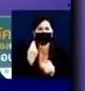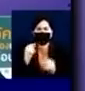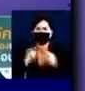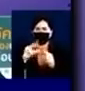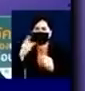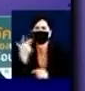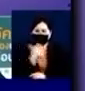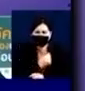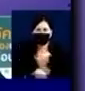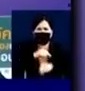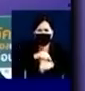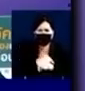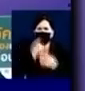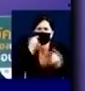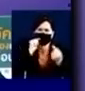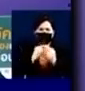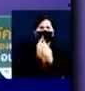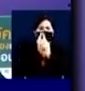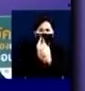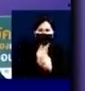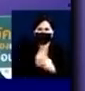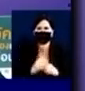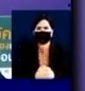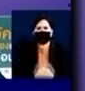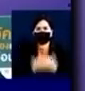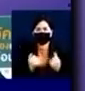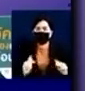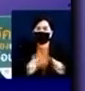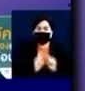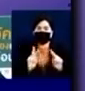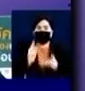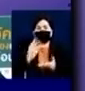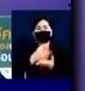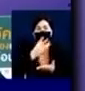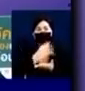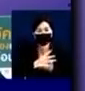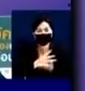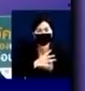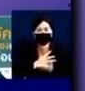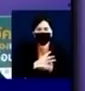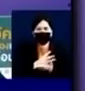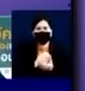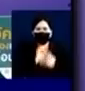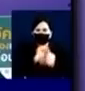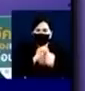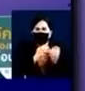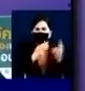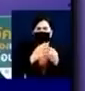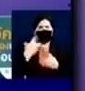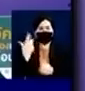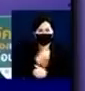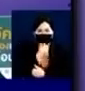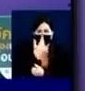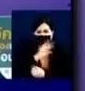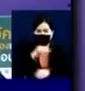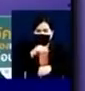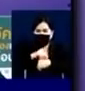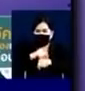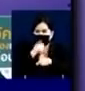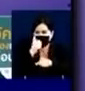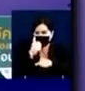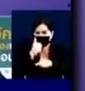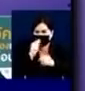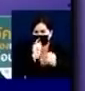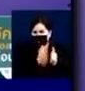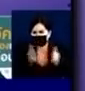แล้ว6เดือนค่ะถ้าไฟเซอร์ก็ฉีดไฟเซอร์แต่ห่างกัน6 เด ือ น ถ้าโมเดอร์นาก็ฉีดโมเดอร์น